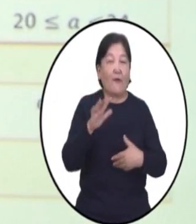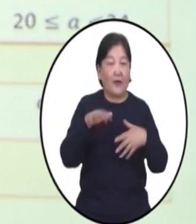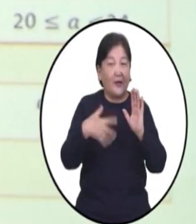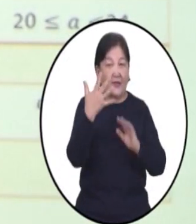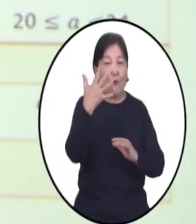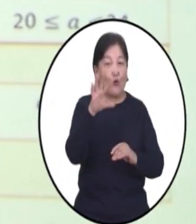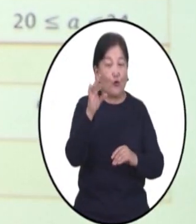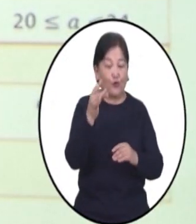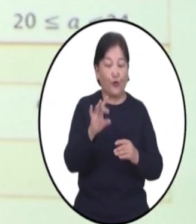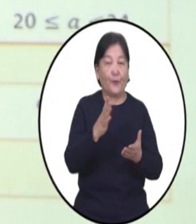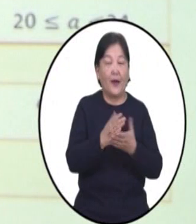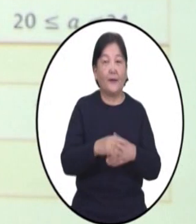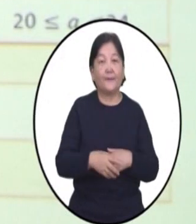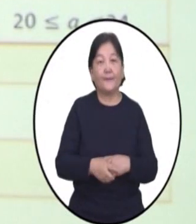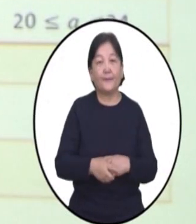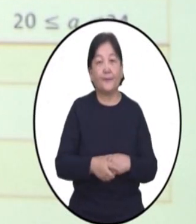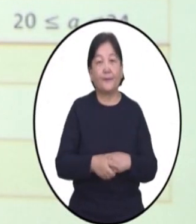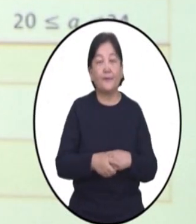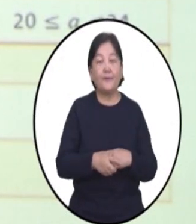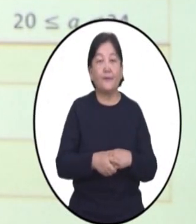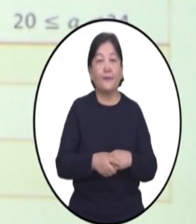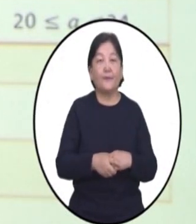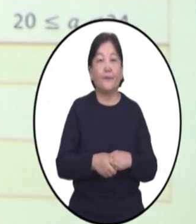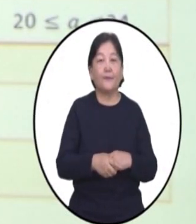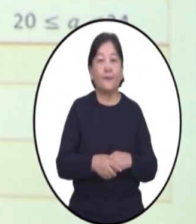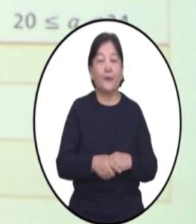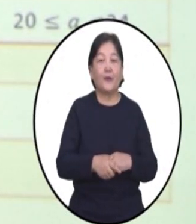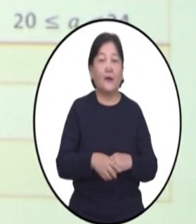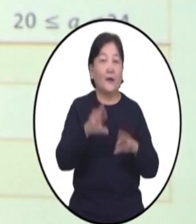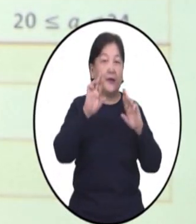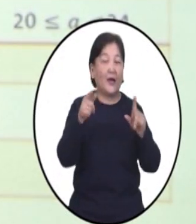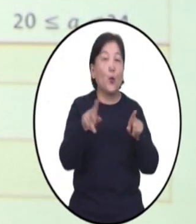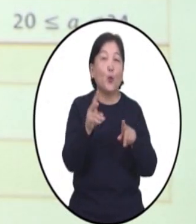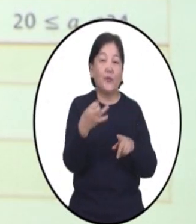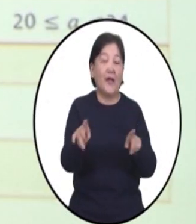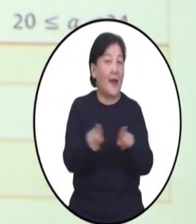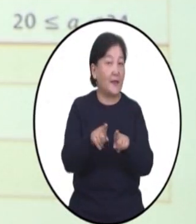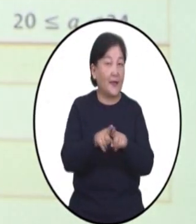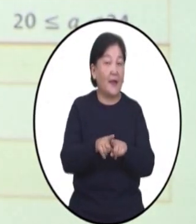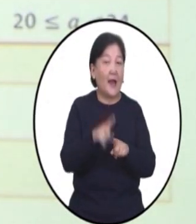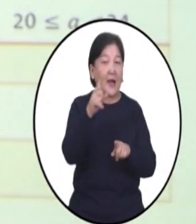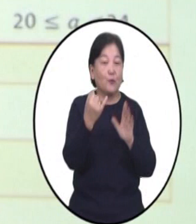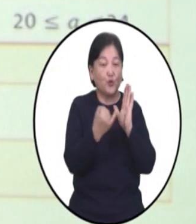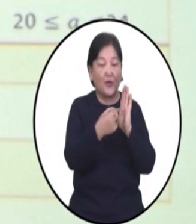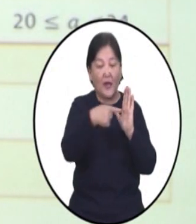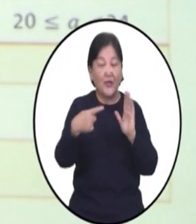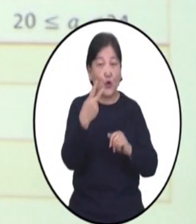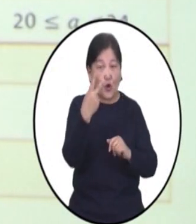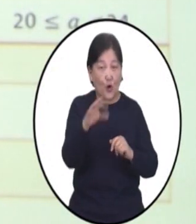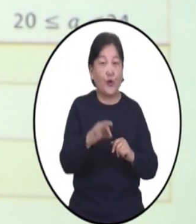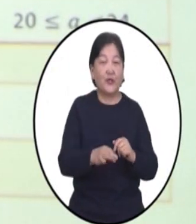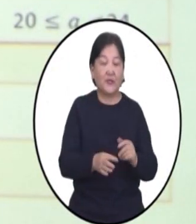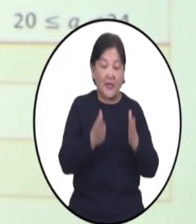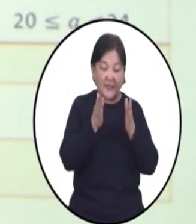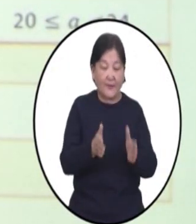утга харгалзаж байгаа нь 5 өдөр харгалзаж байгаа нь таахын тарагдаж байна. Яг үүнтэй адилаар 16-аас 20 завсрын хувьд бол яг